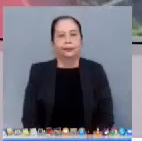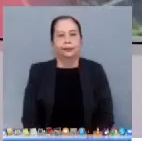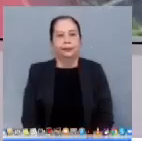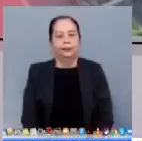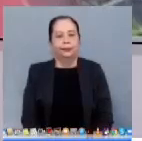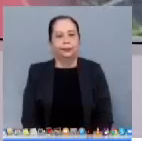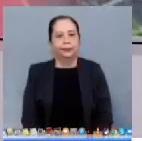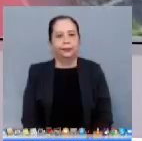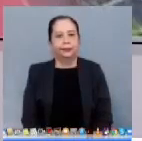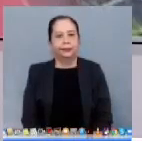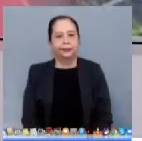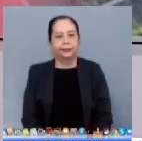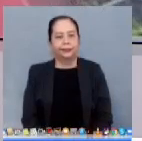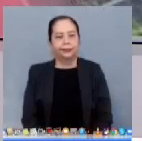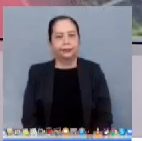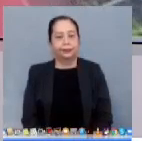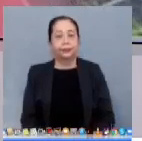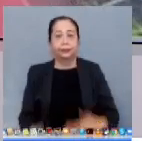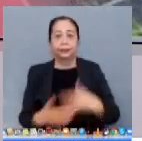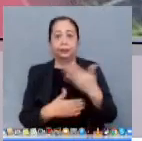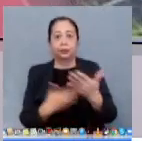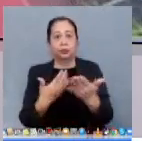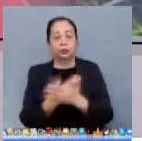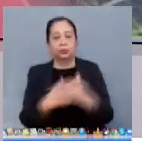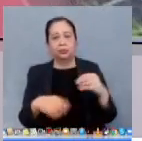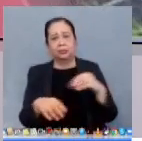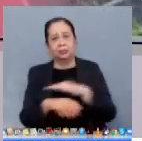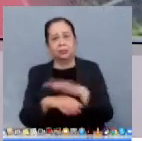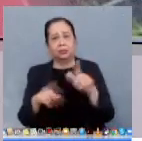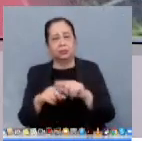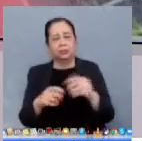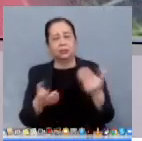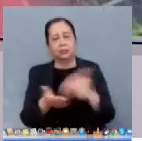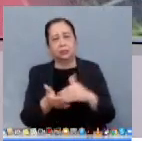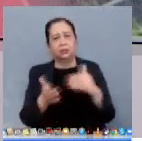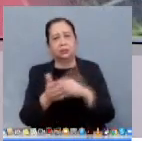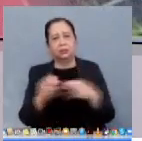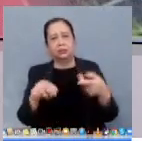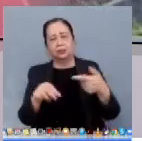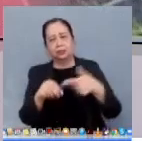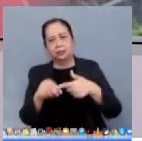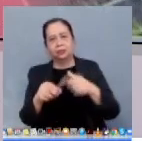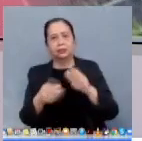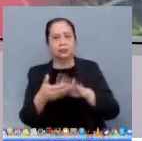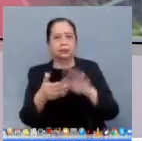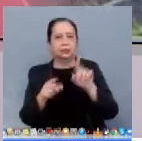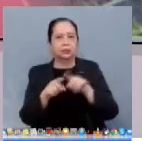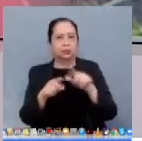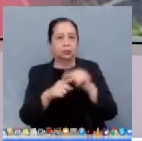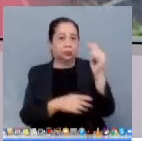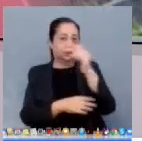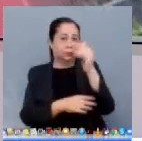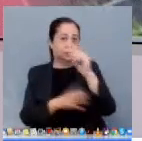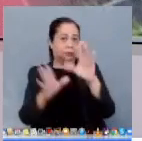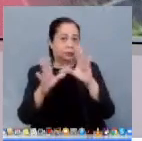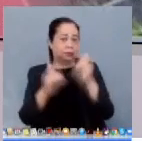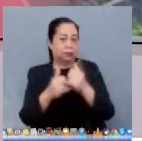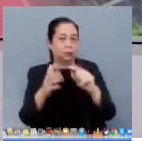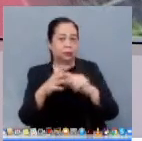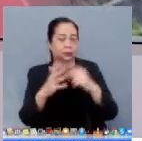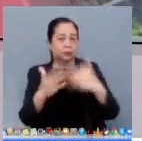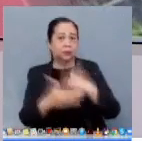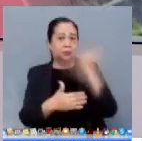Pilipino. Panibago epekto ng walang humpay na oil price hike, tataas na rin po ang singil ng mga airline company simula sa susunod na